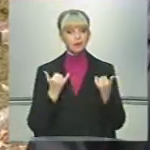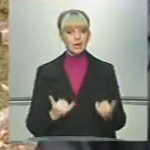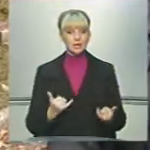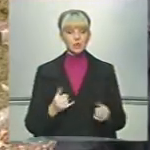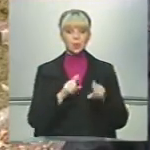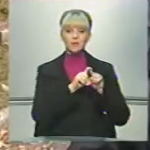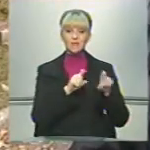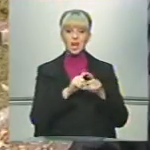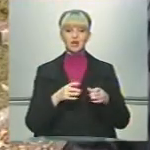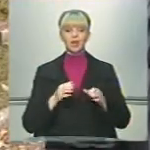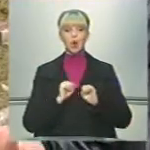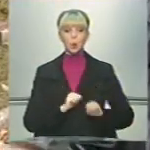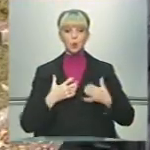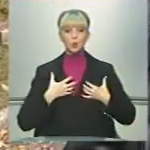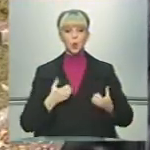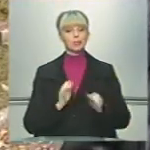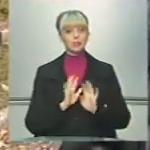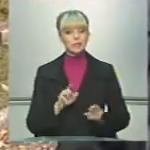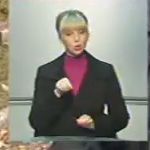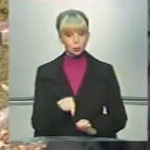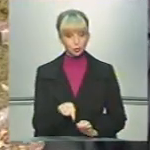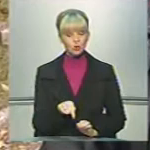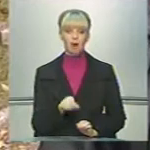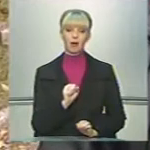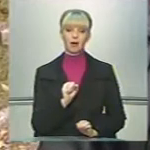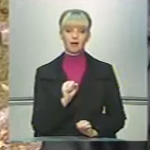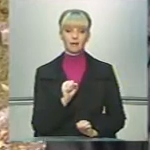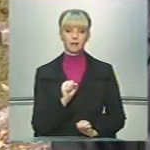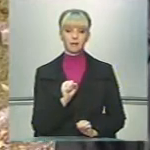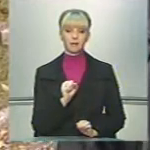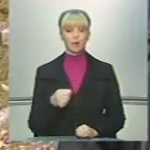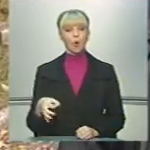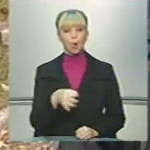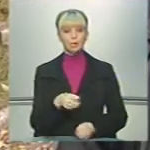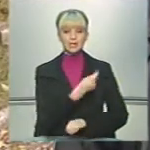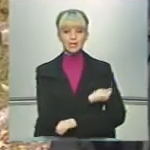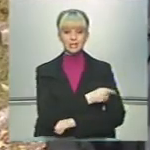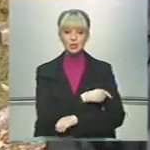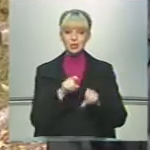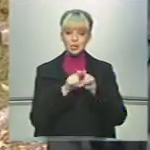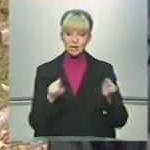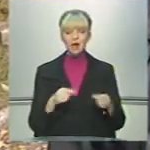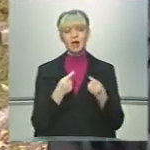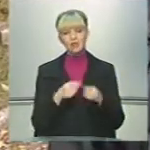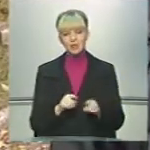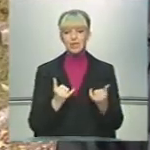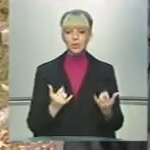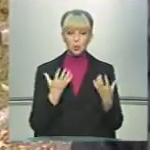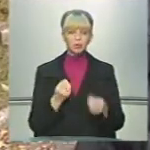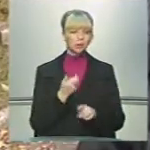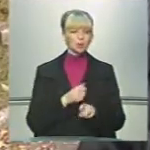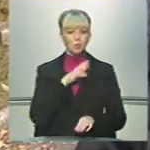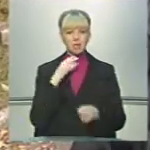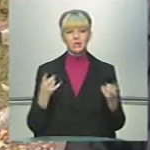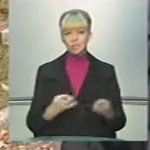в закладах охорони здоров'я і не тільки тут, а і в обласній клінічній лікарні, і в інших на сьогоднішній дуже